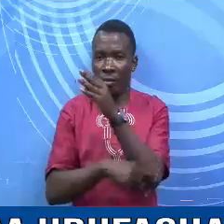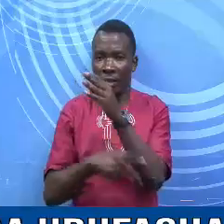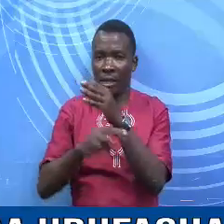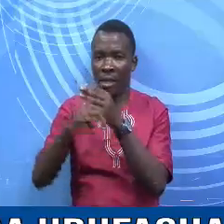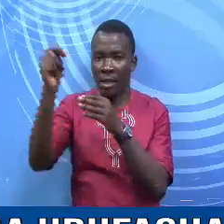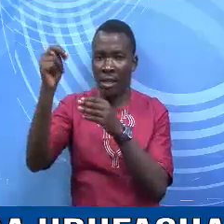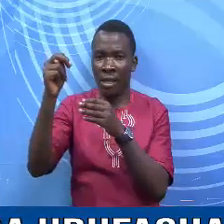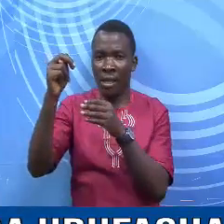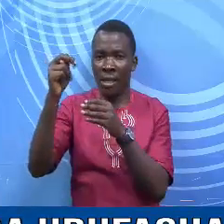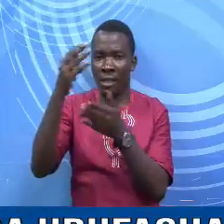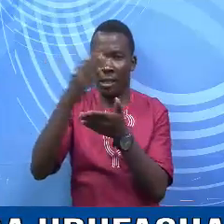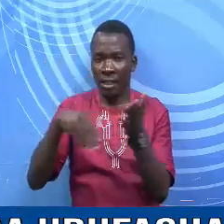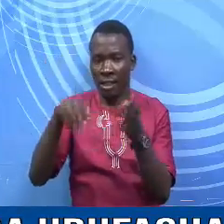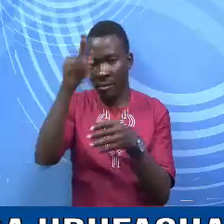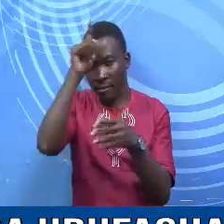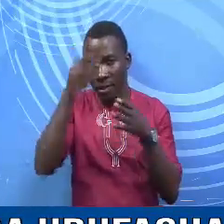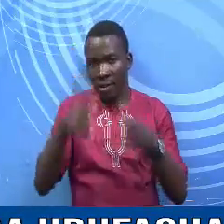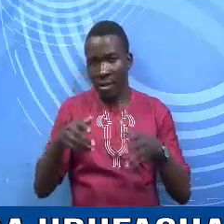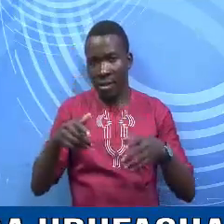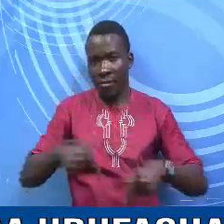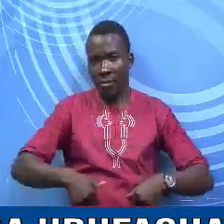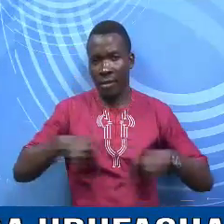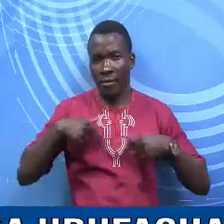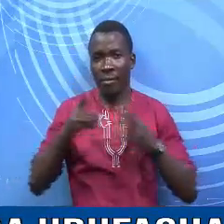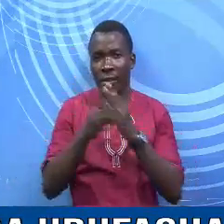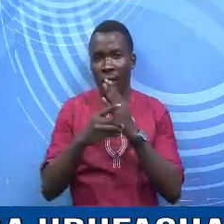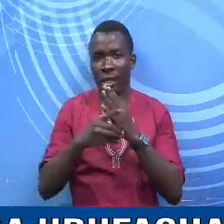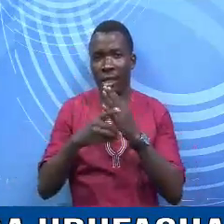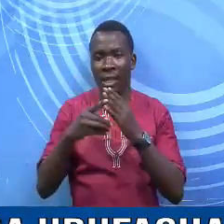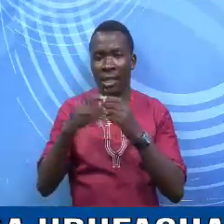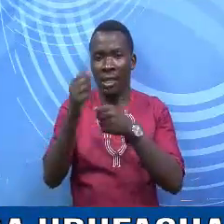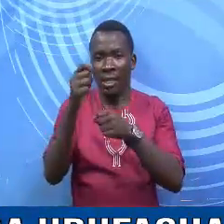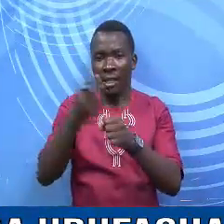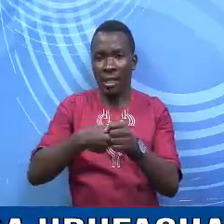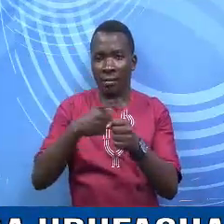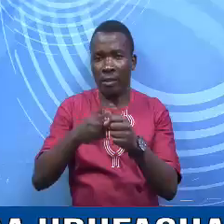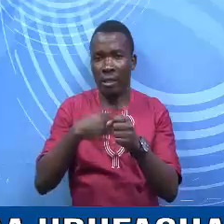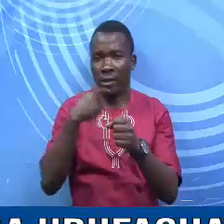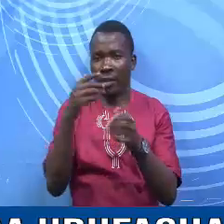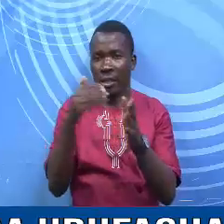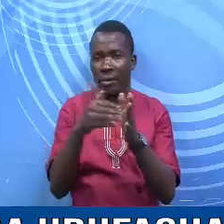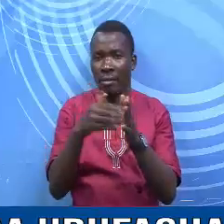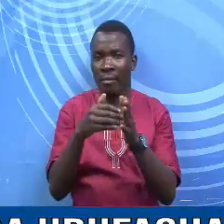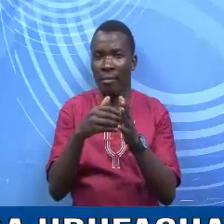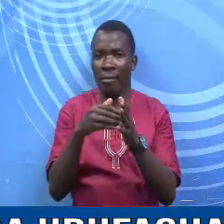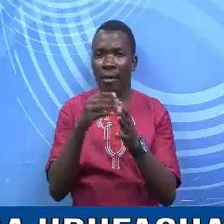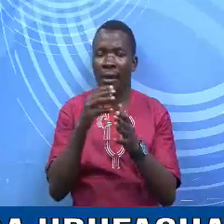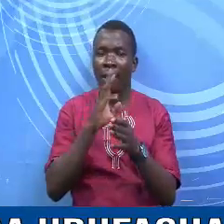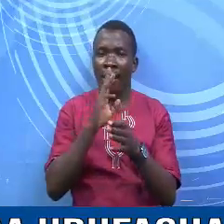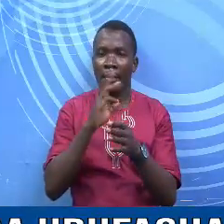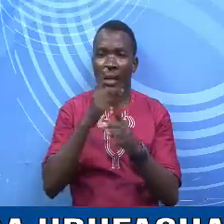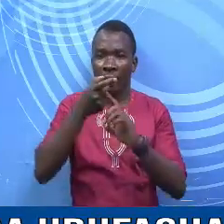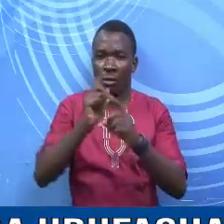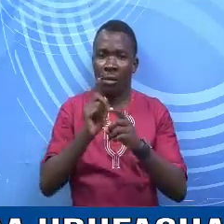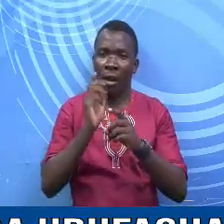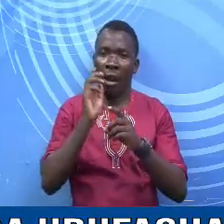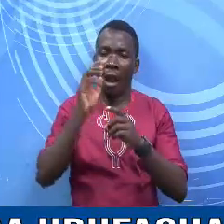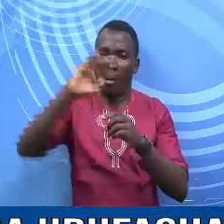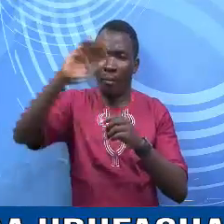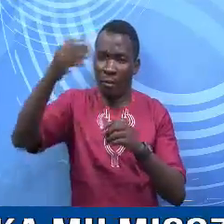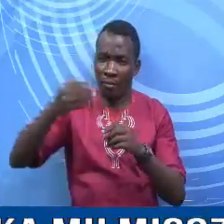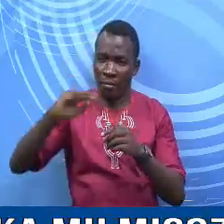mu kagari ka Sahara ni mu murenge wa Busogo ho mu karere ka Musanze baravuga ko babangamiwe n'amazi aturuka mu misozi